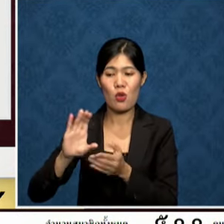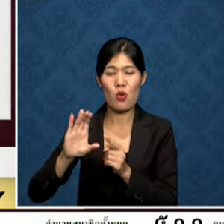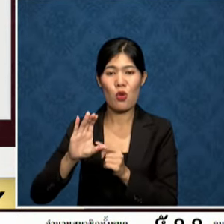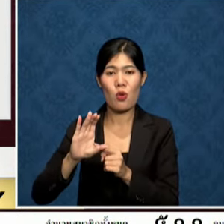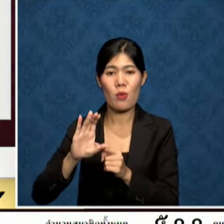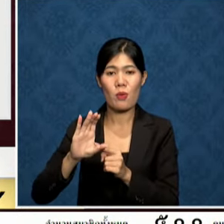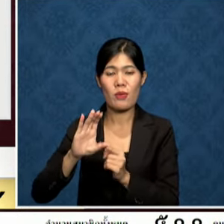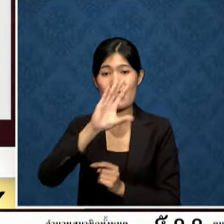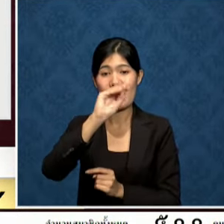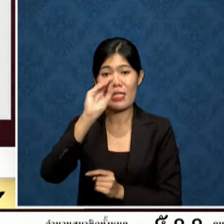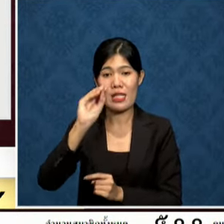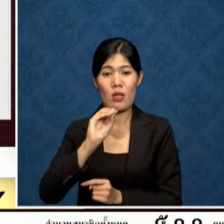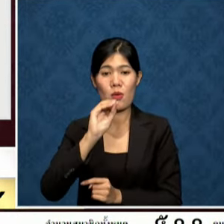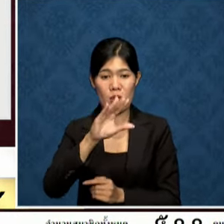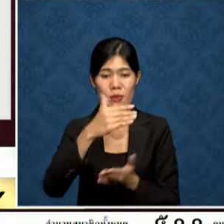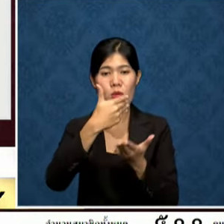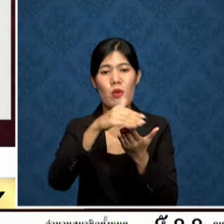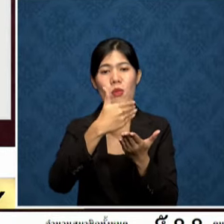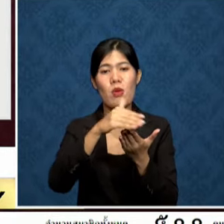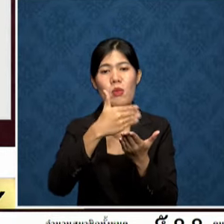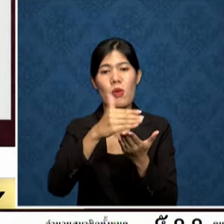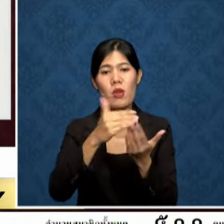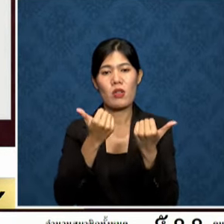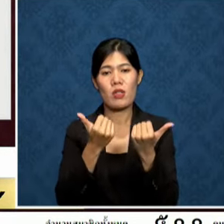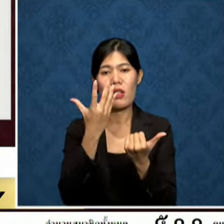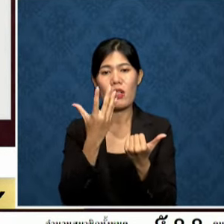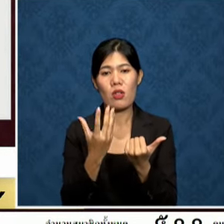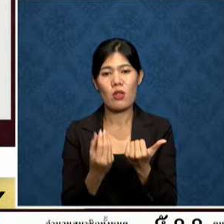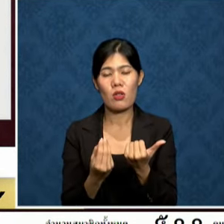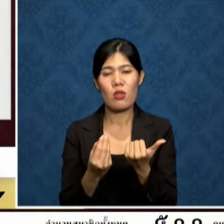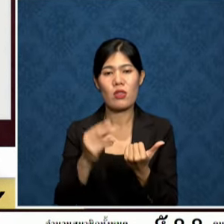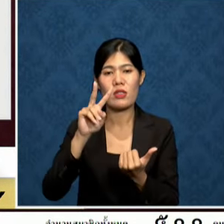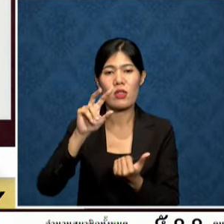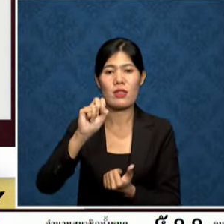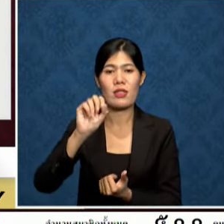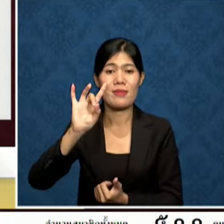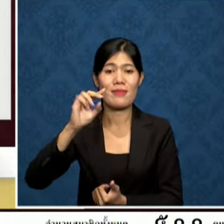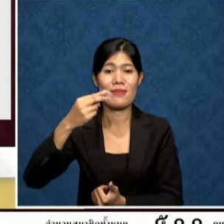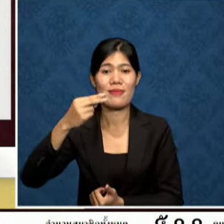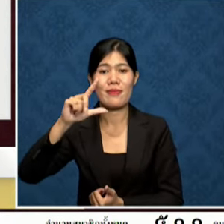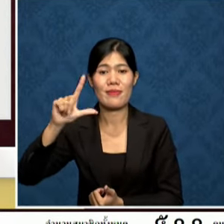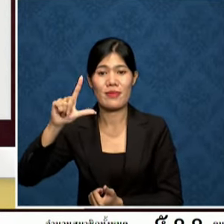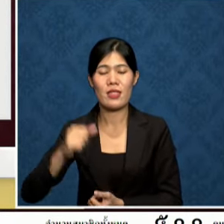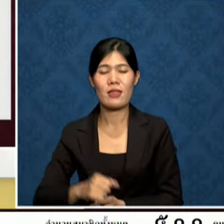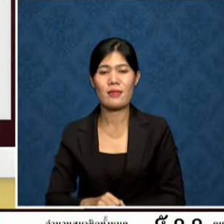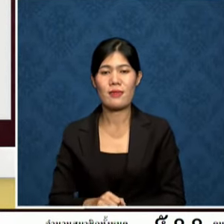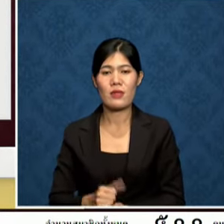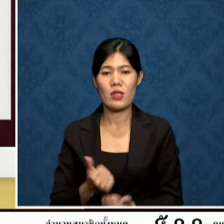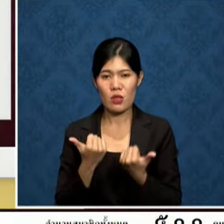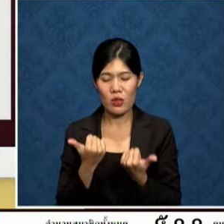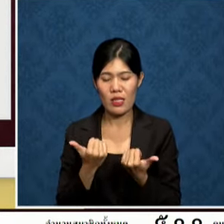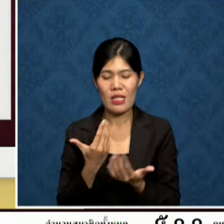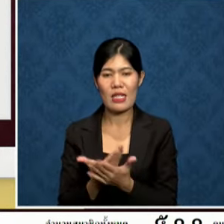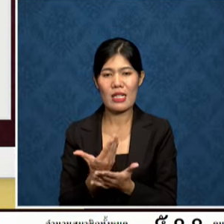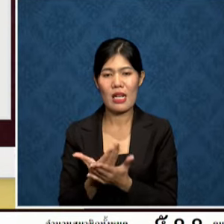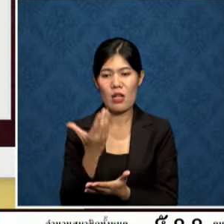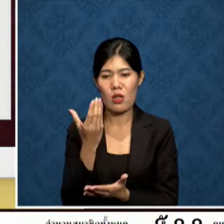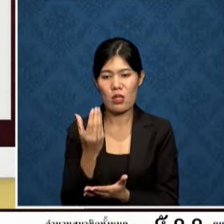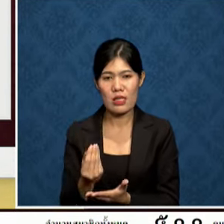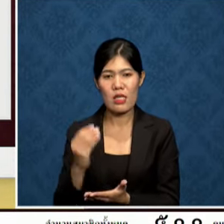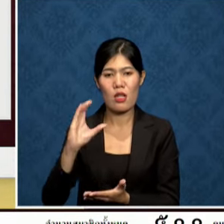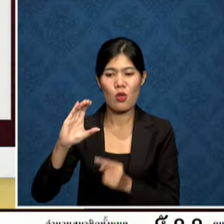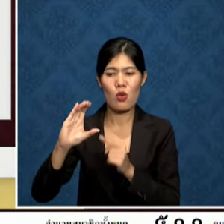ปีนี้ลดลงค่ะอยู่ที่ประมาณ 200,000เกือบือ 280,000ล้านบาทค่ะเอ่อทำให้งบที่มันคงเหลือจริงๆนะคะแล้วก็มีแล้วก็